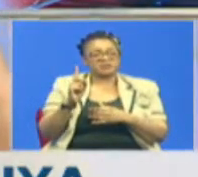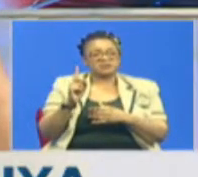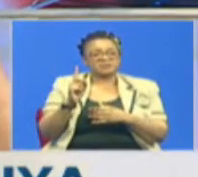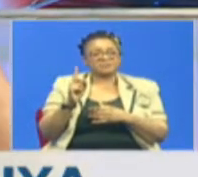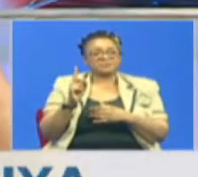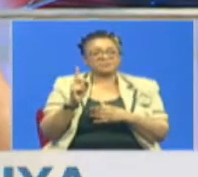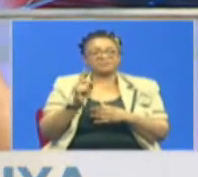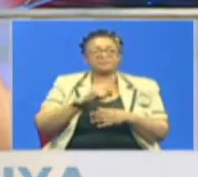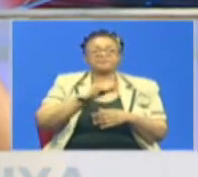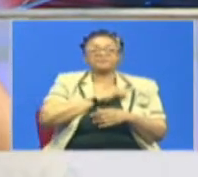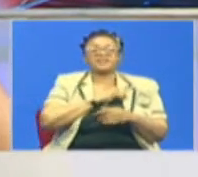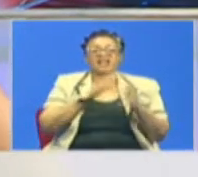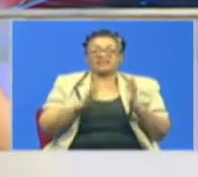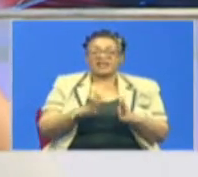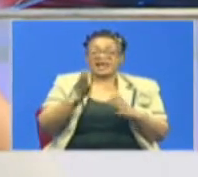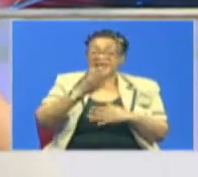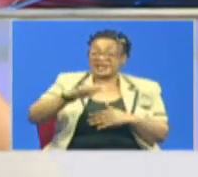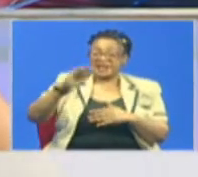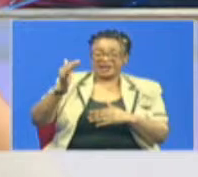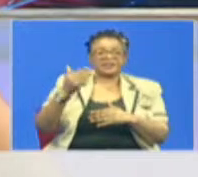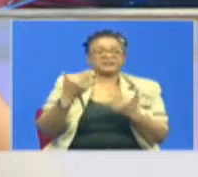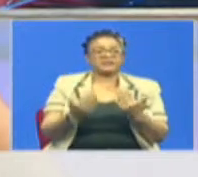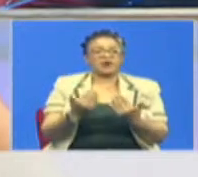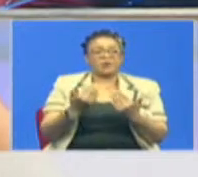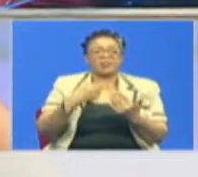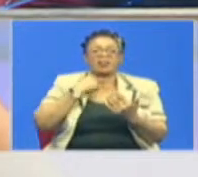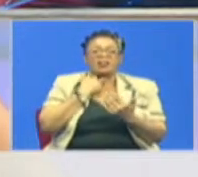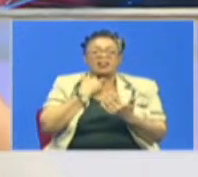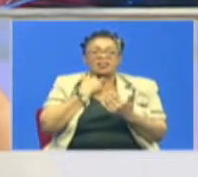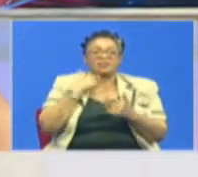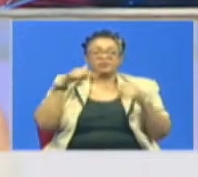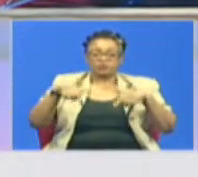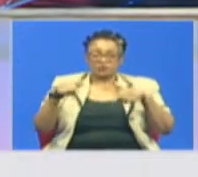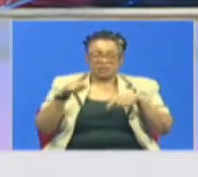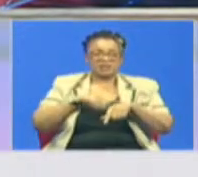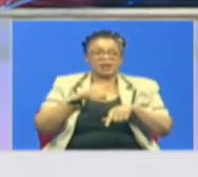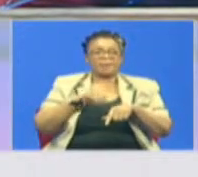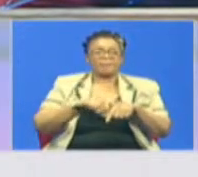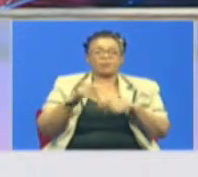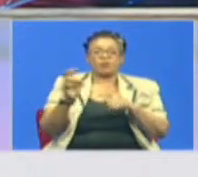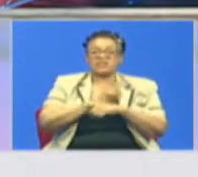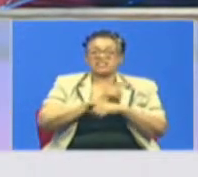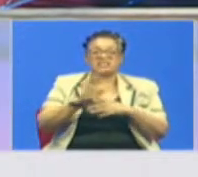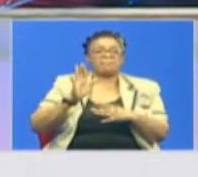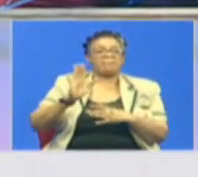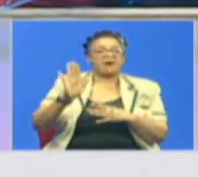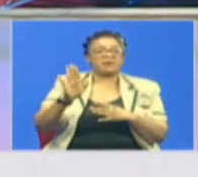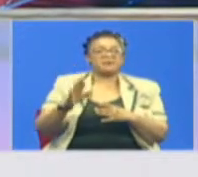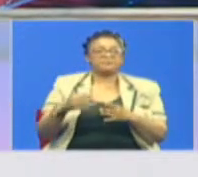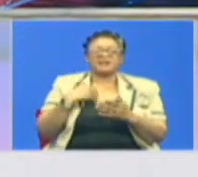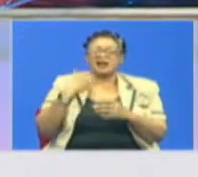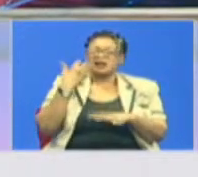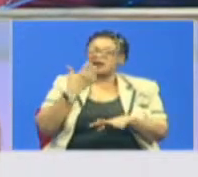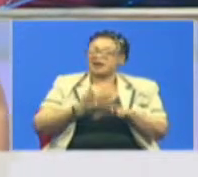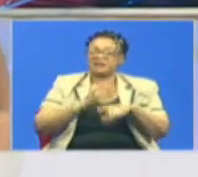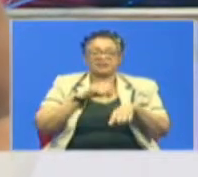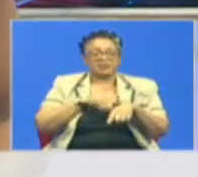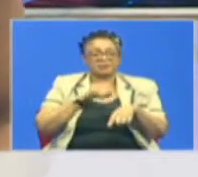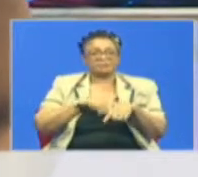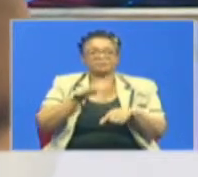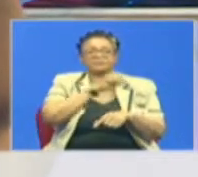Gavana wa Kirinyaga Anne Waiguru amejipata pabaya leo baada ya mmoja wa mashahidi wake kukabiliana wakati mgumu mbele ya kamati ya